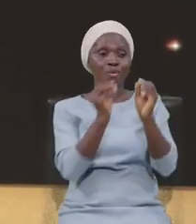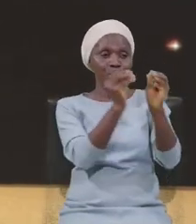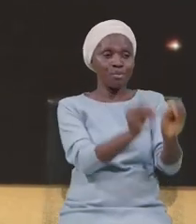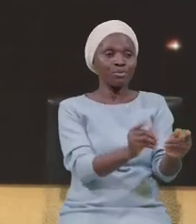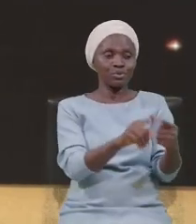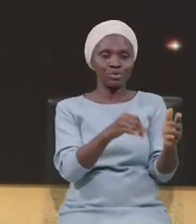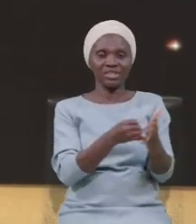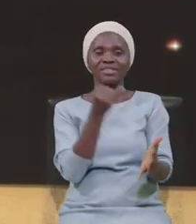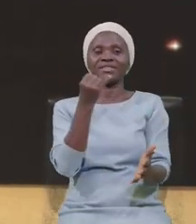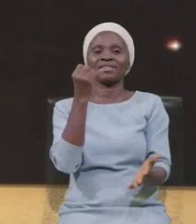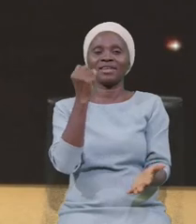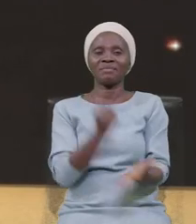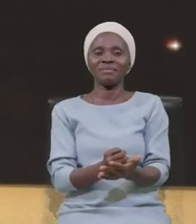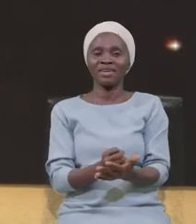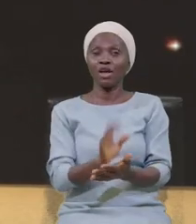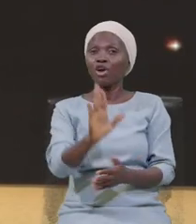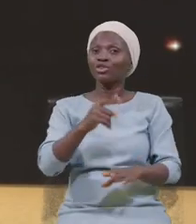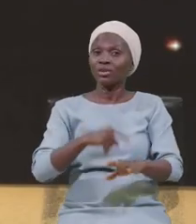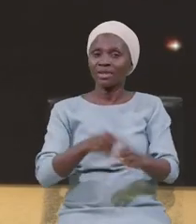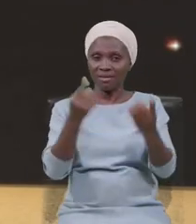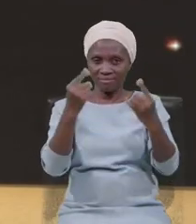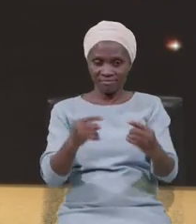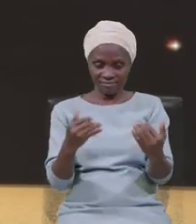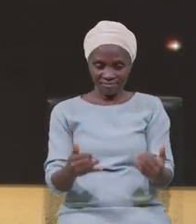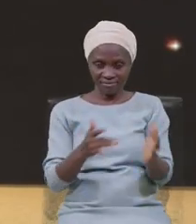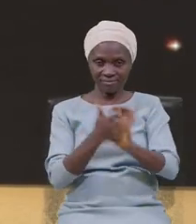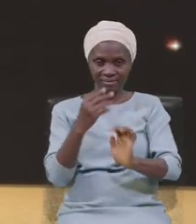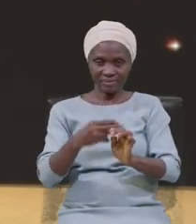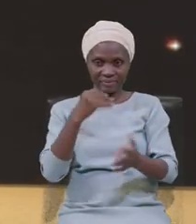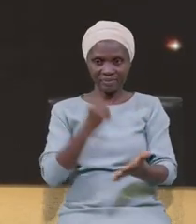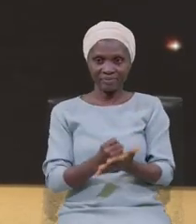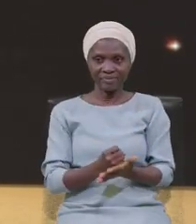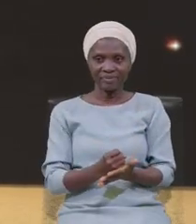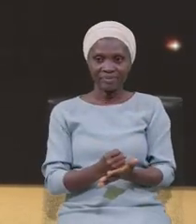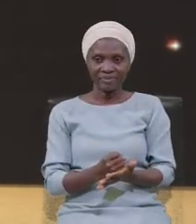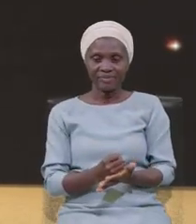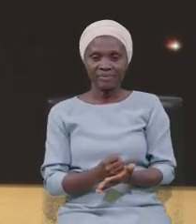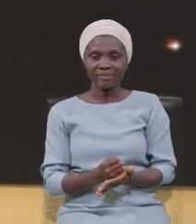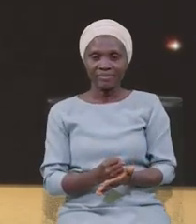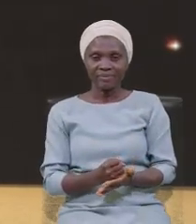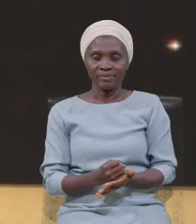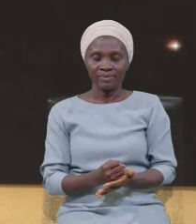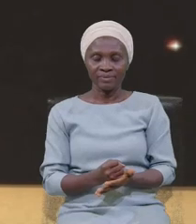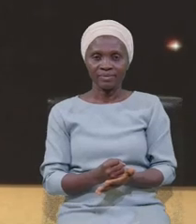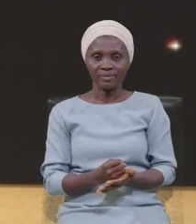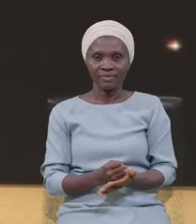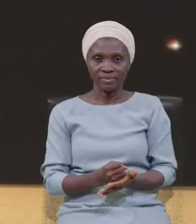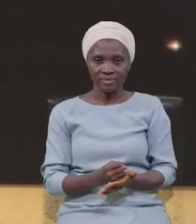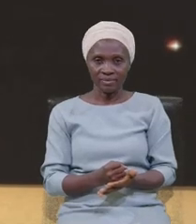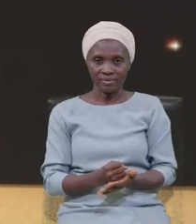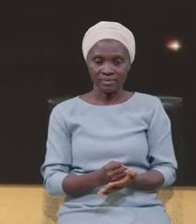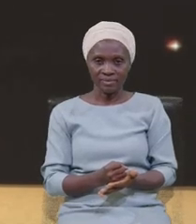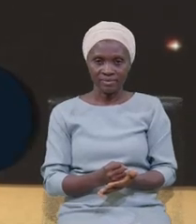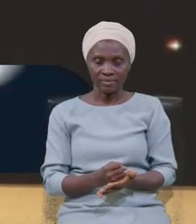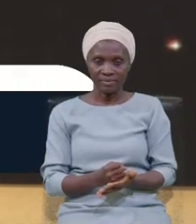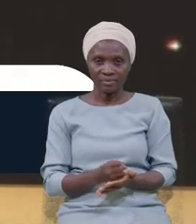accorderai. Votre heure sonne. Joël, chapitre 2, troisième point maintenant, la